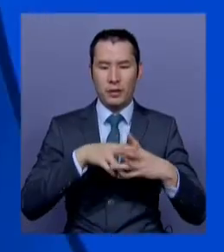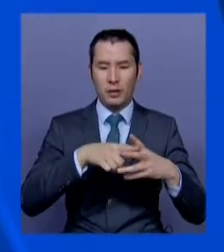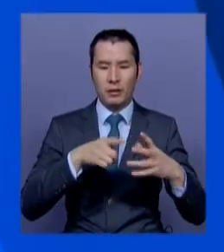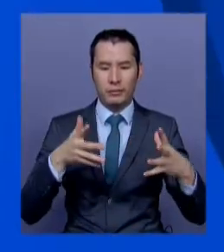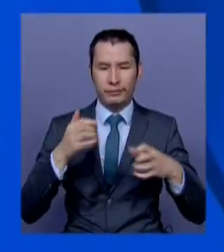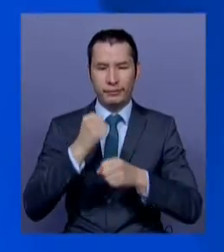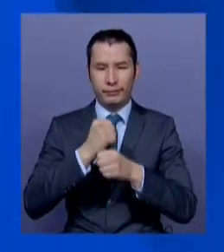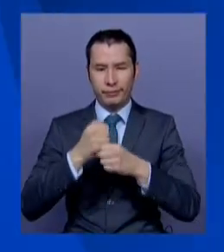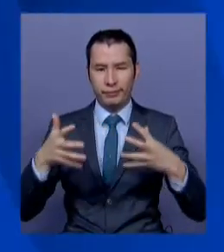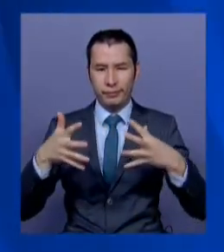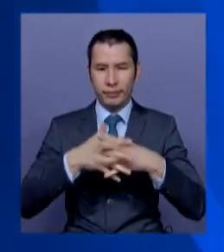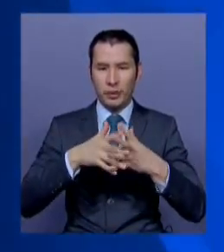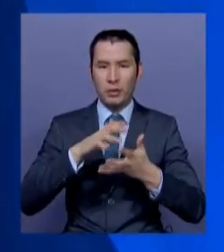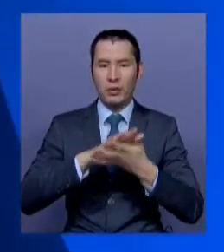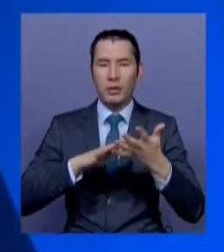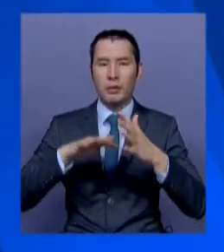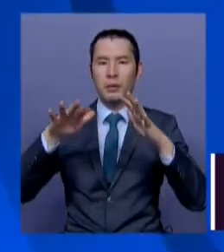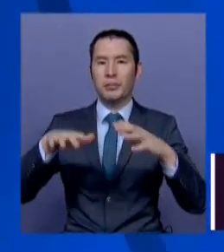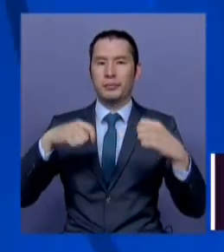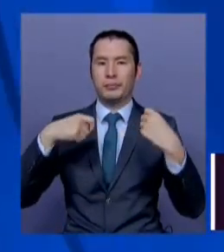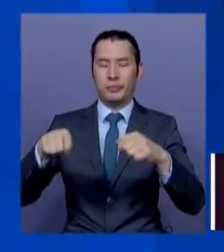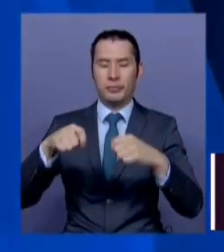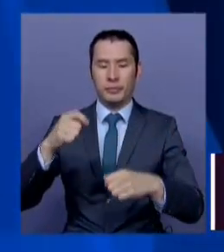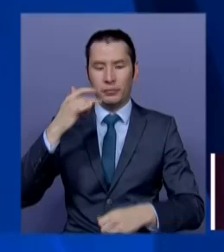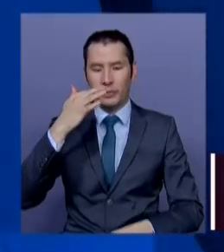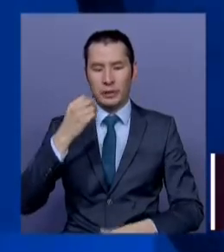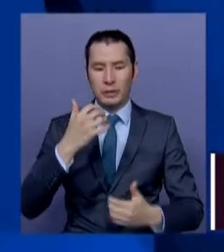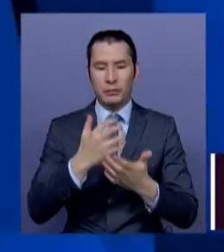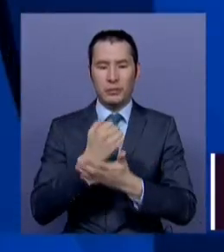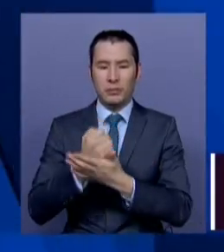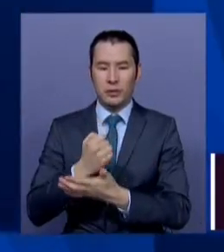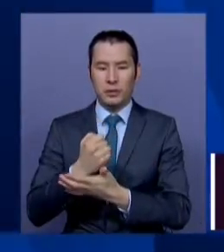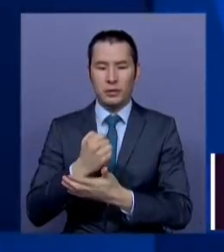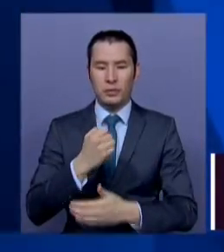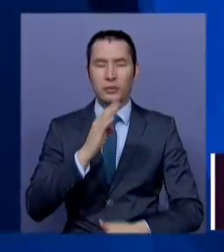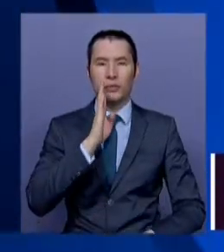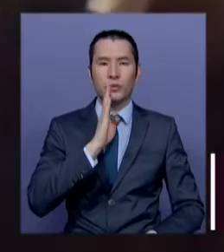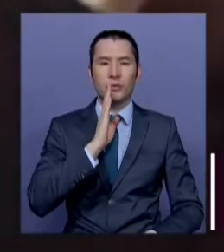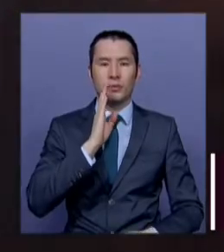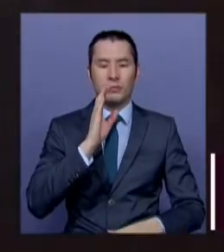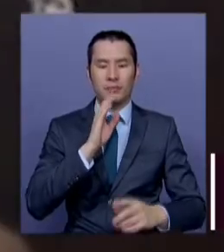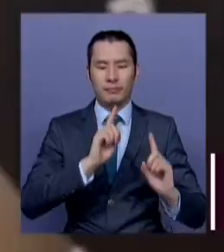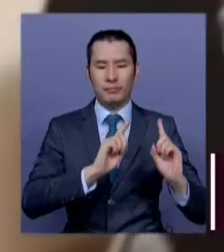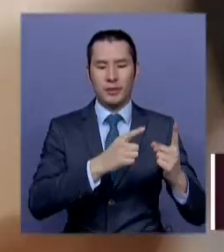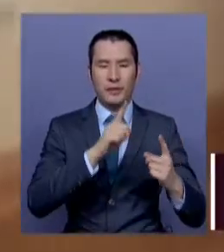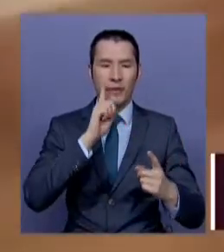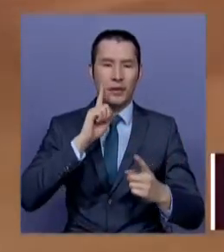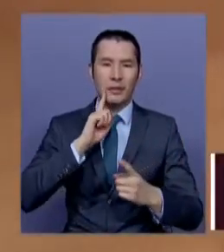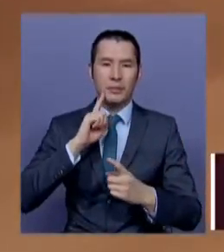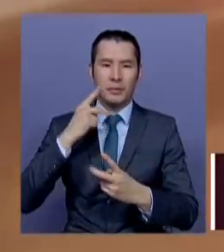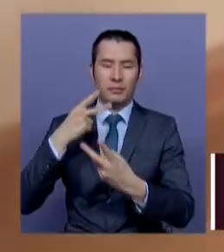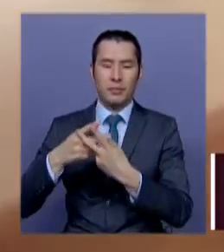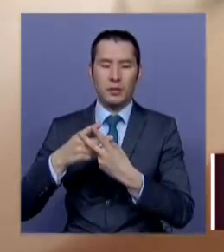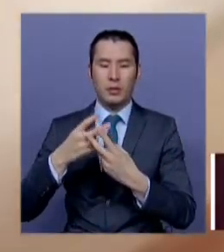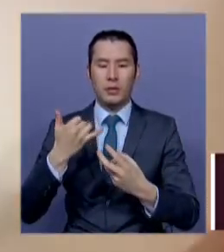сатып алушылармен келіскен орынға салу арқылы ақша тауып келген нәзік жанды ұсталды. Ол уақытша ұстау изоляторына қамалды. Қазір